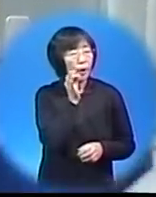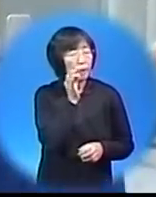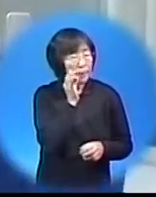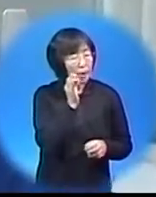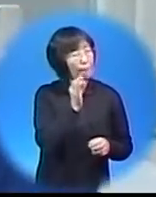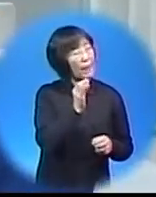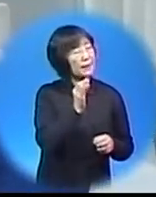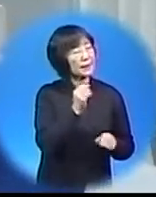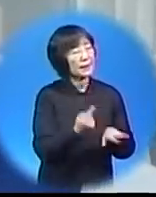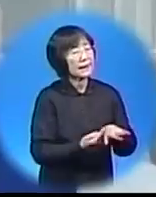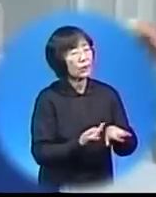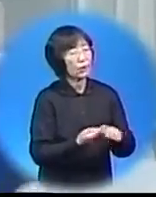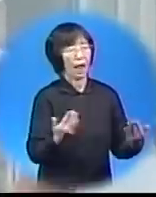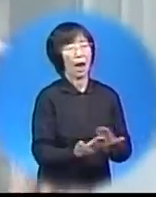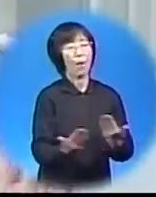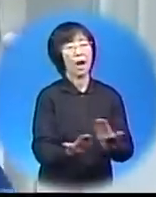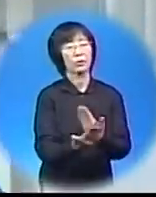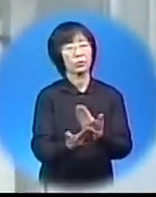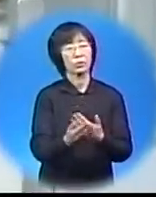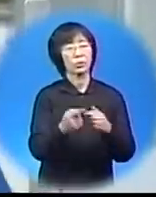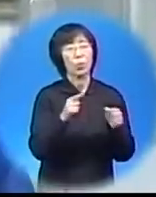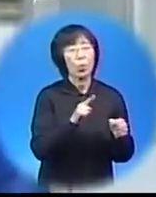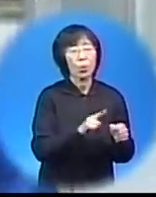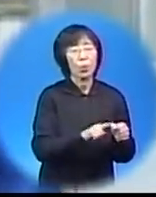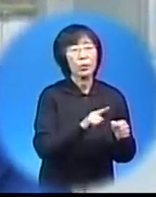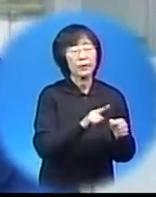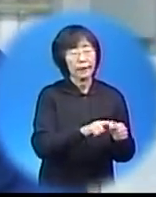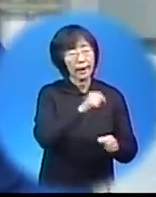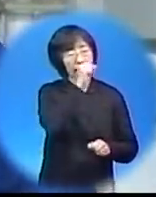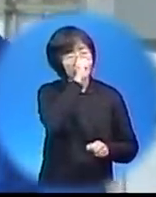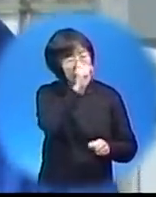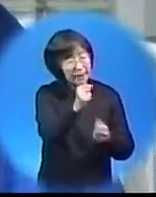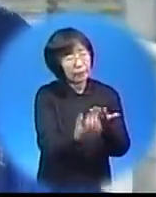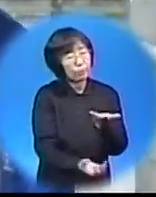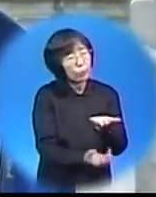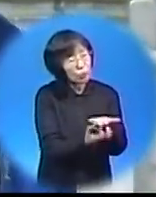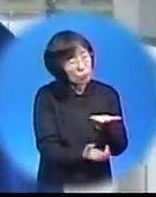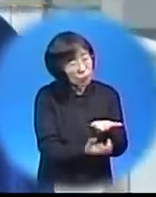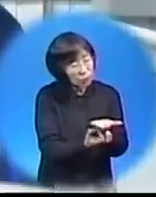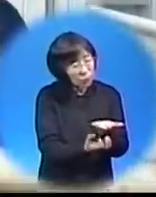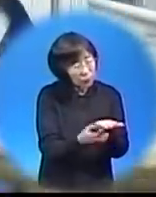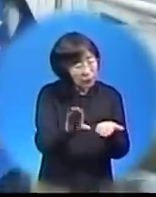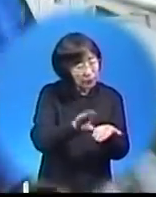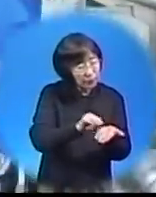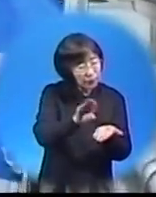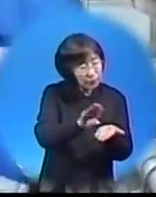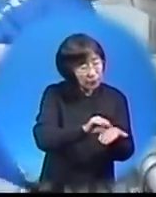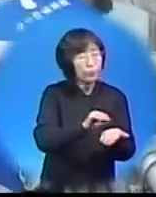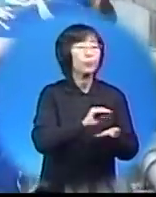年々で、いい蒸し上がりになるように給水を行います。